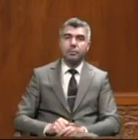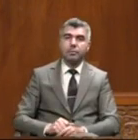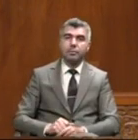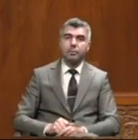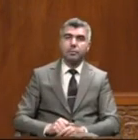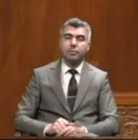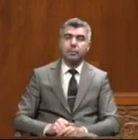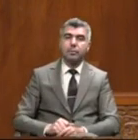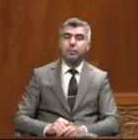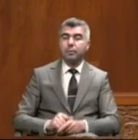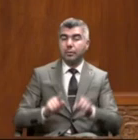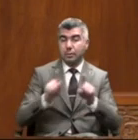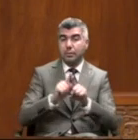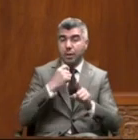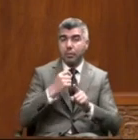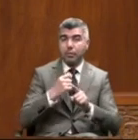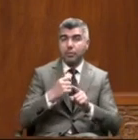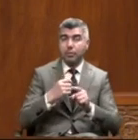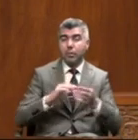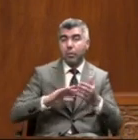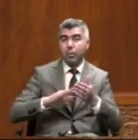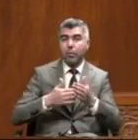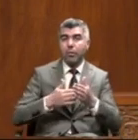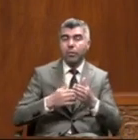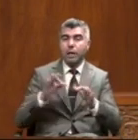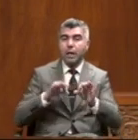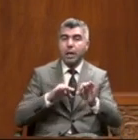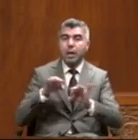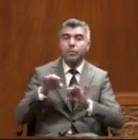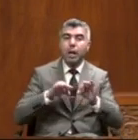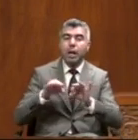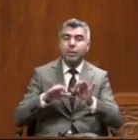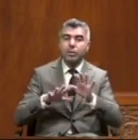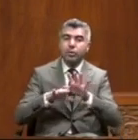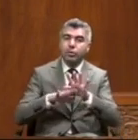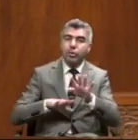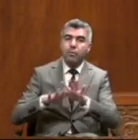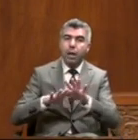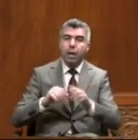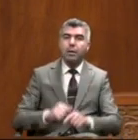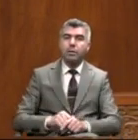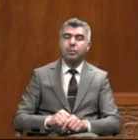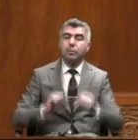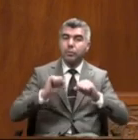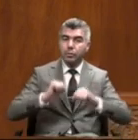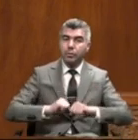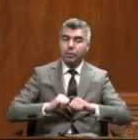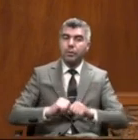الجزء الذي يليق بالاجراءات الاجتماعيه والاستجابه